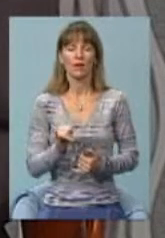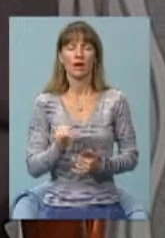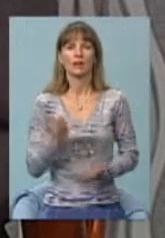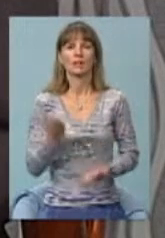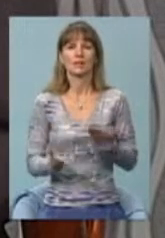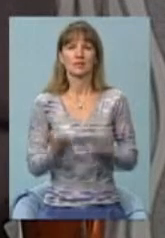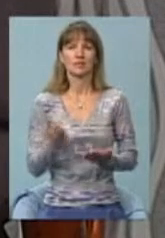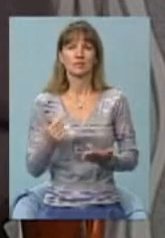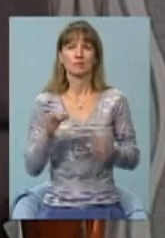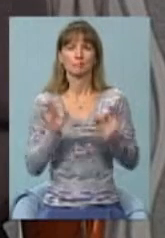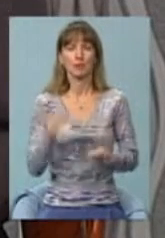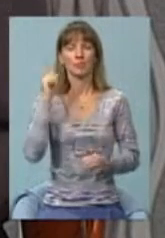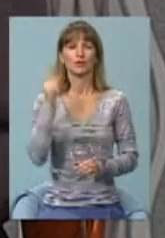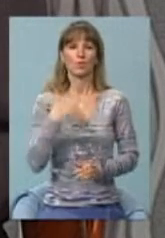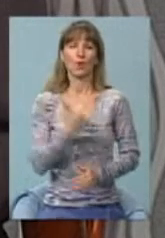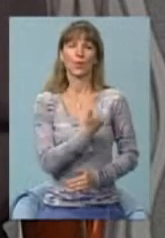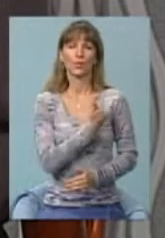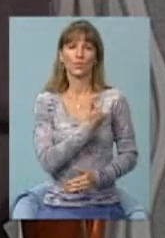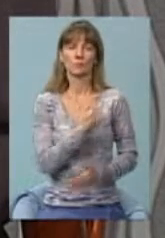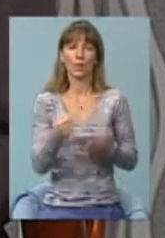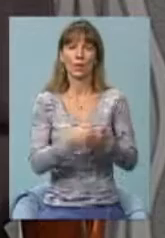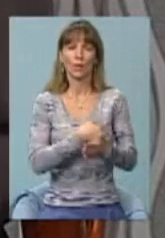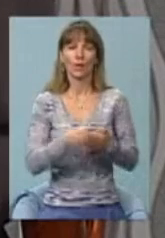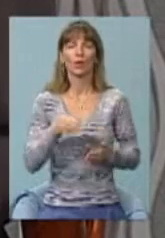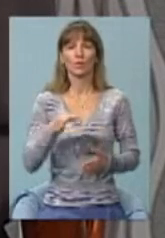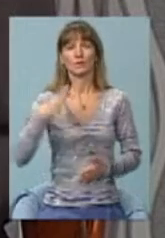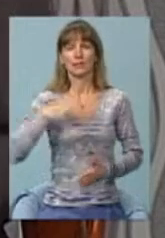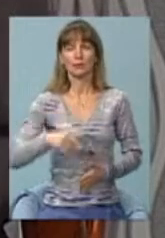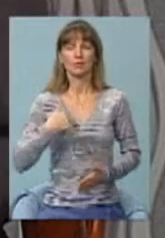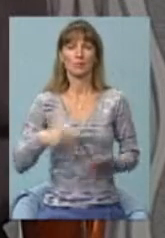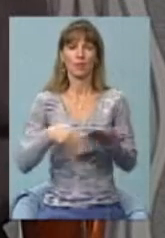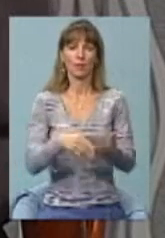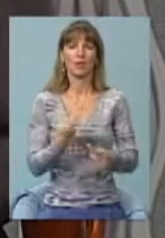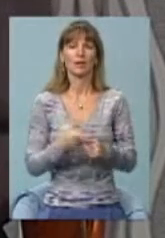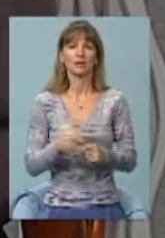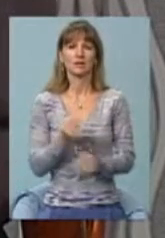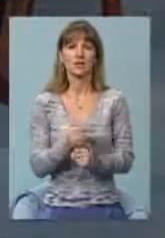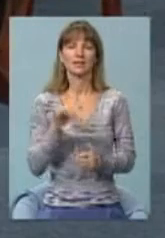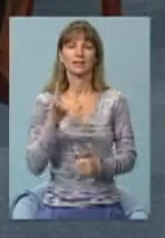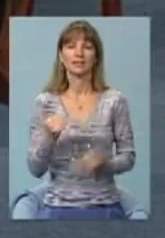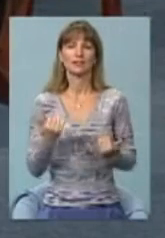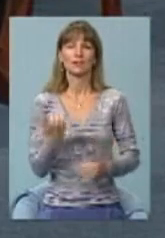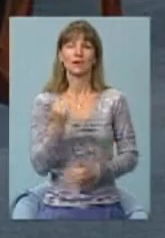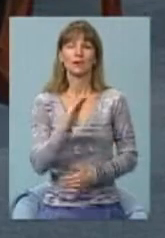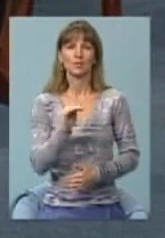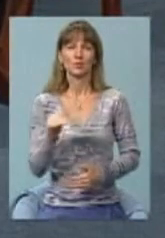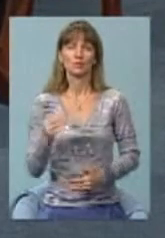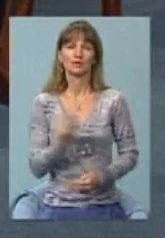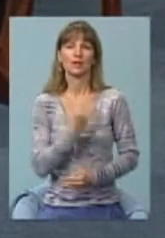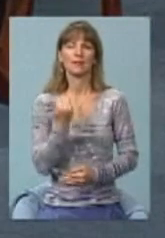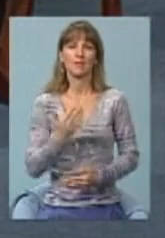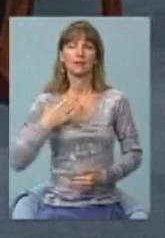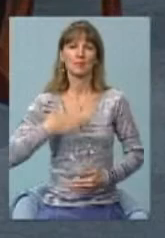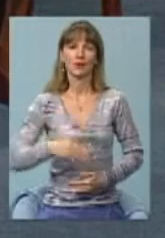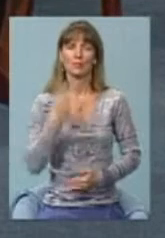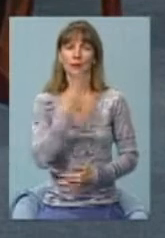правильно зрозуміти, що ми хочемо взагалі досягнути, то стриманість нам допоможе це зробити. Ну, а на сьогодні ми з вами прощаємося, бажаємо вам